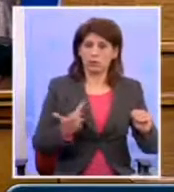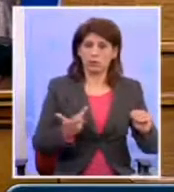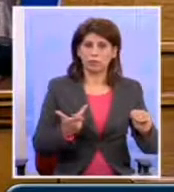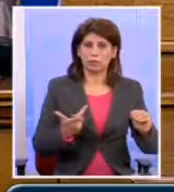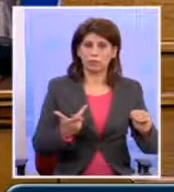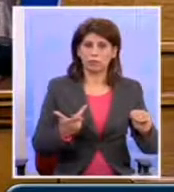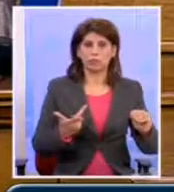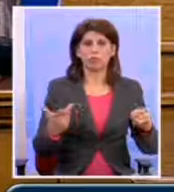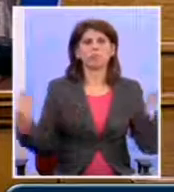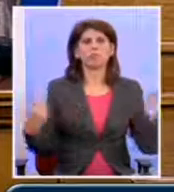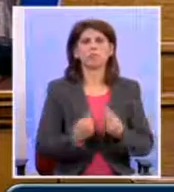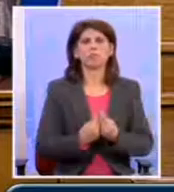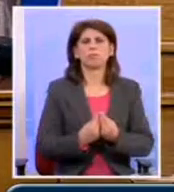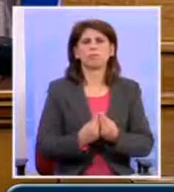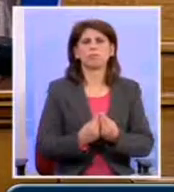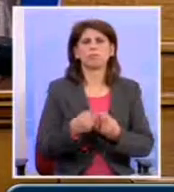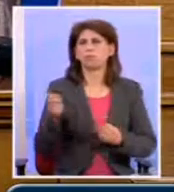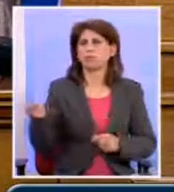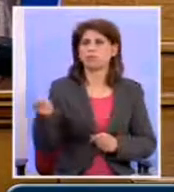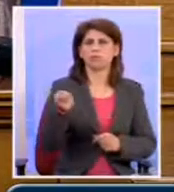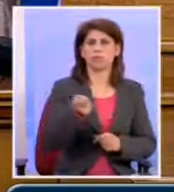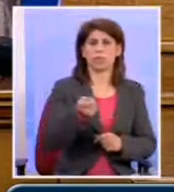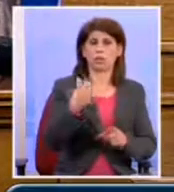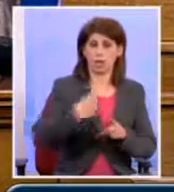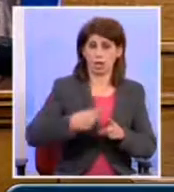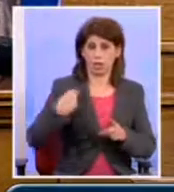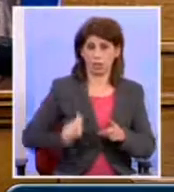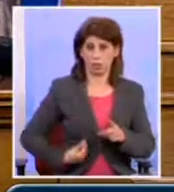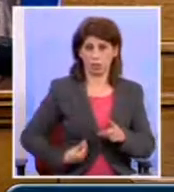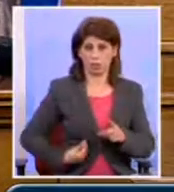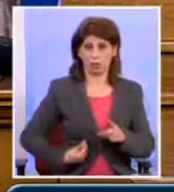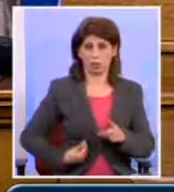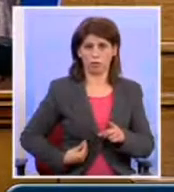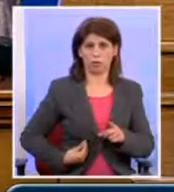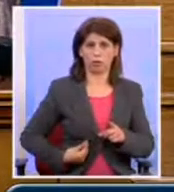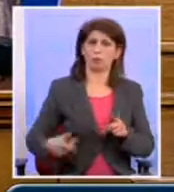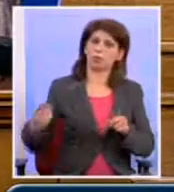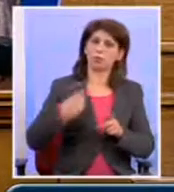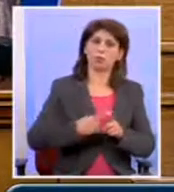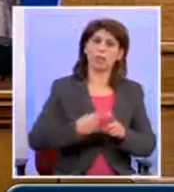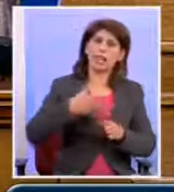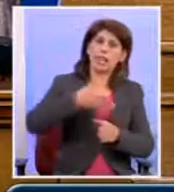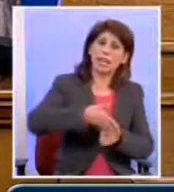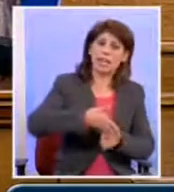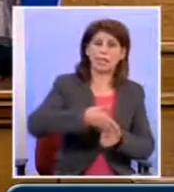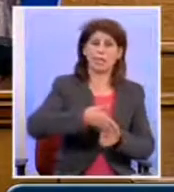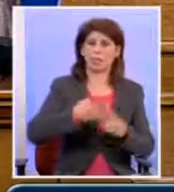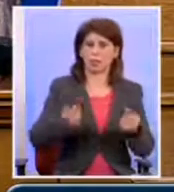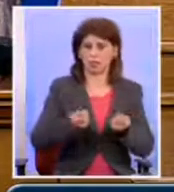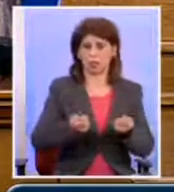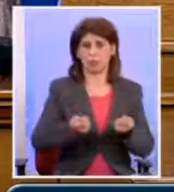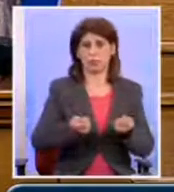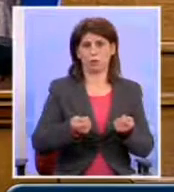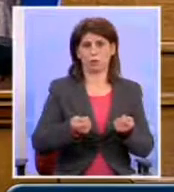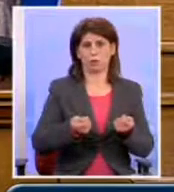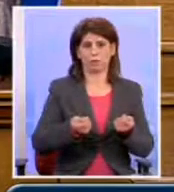ισοφαρίζεται με οφειλόμενα από το ελληνικό δημόσιο πλέον ενίκεια για τη χρήση των